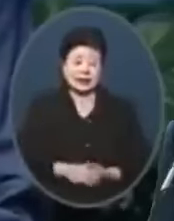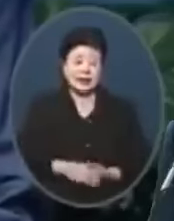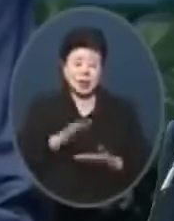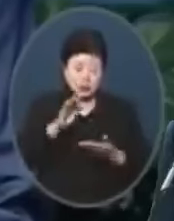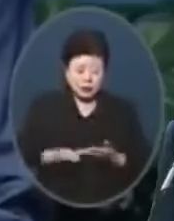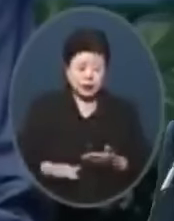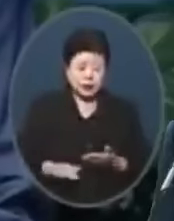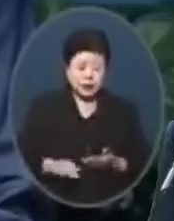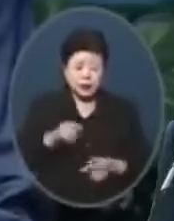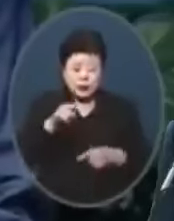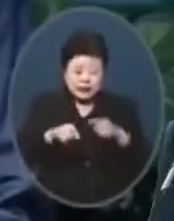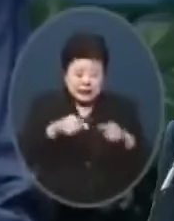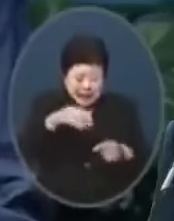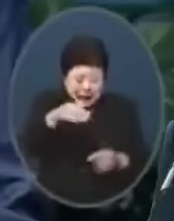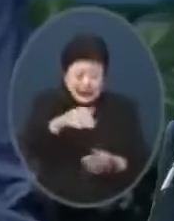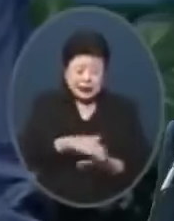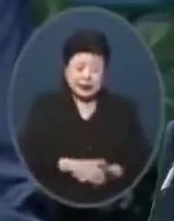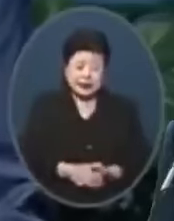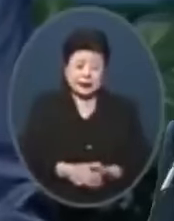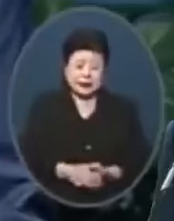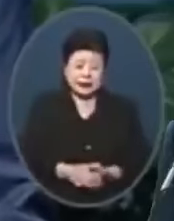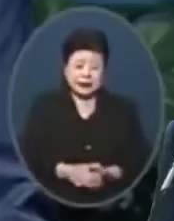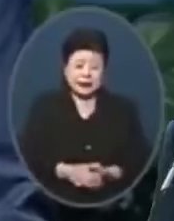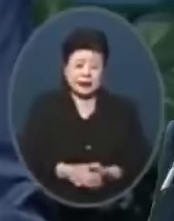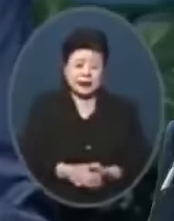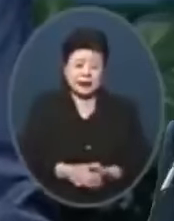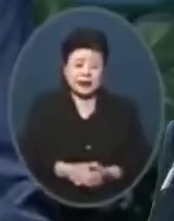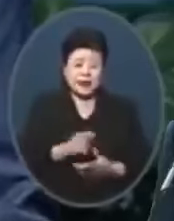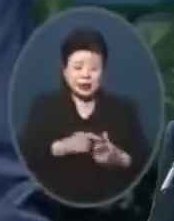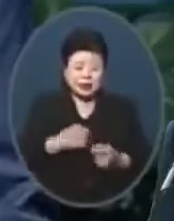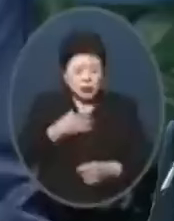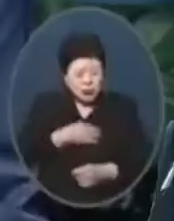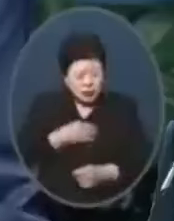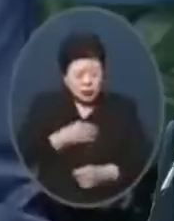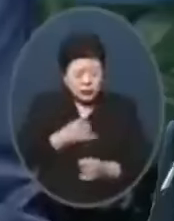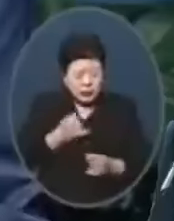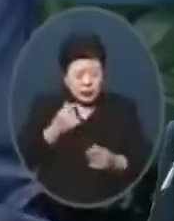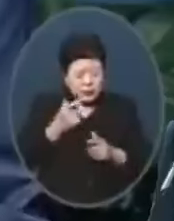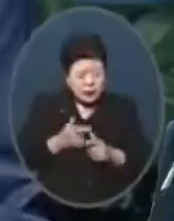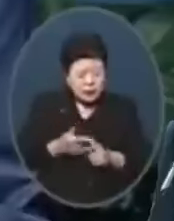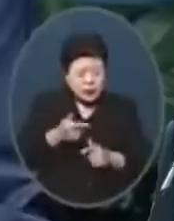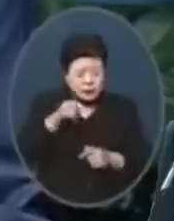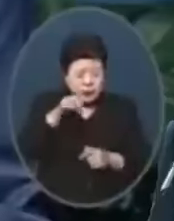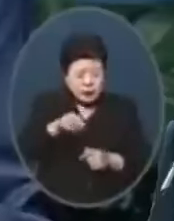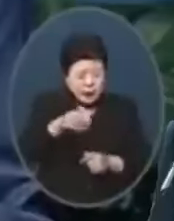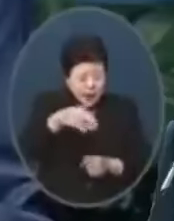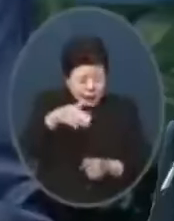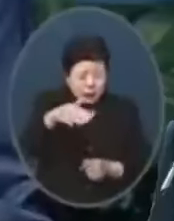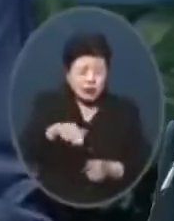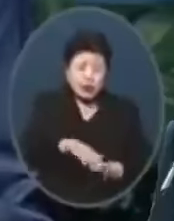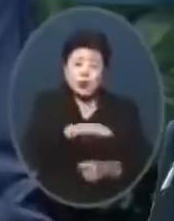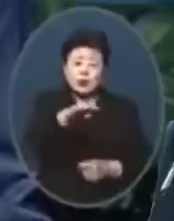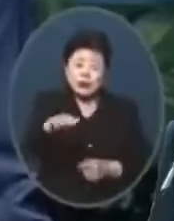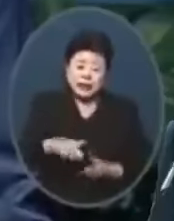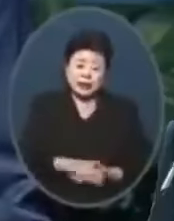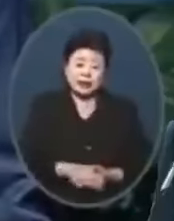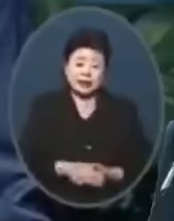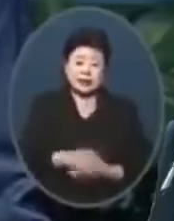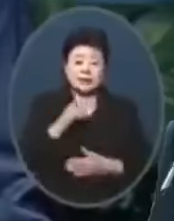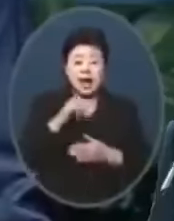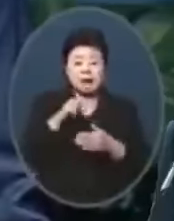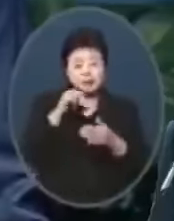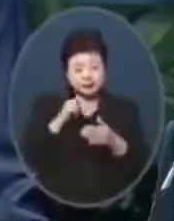밑으로 찾아가야 되는 것입니다. 우리보다 더 괴로워하신 예수님께 나가서 여러분 우리의